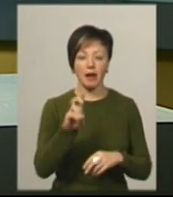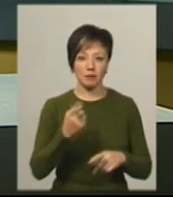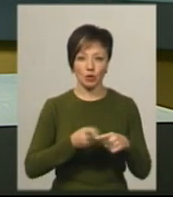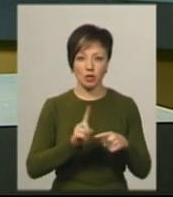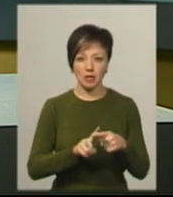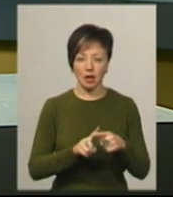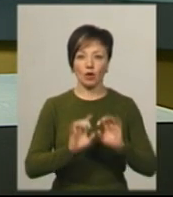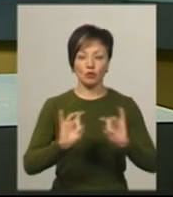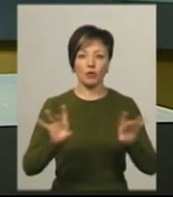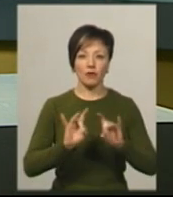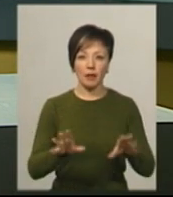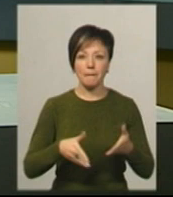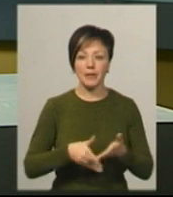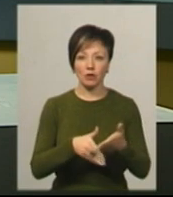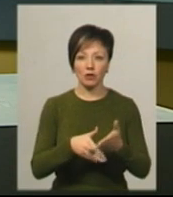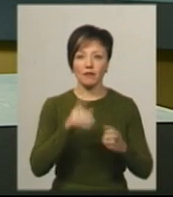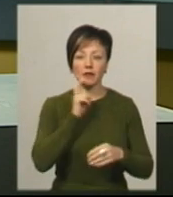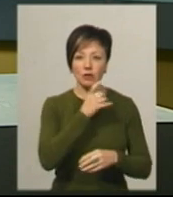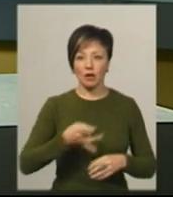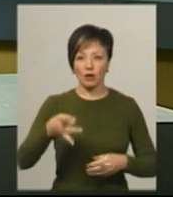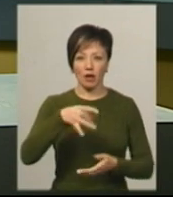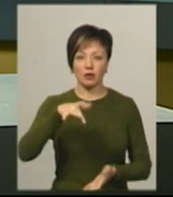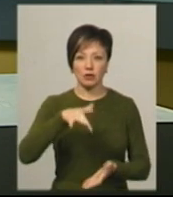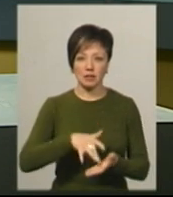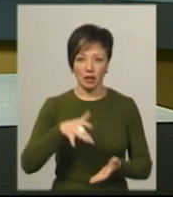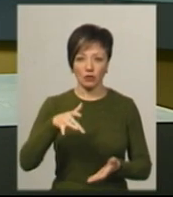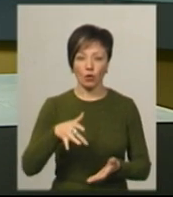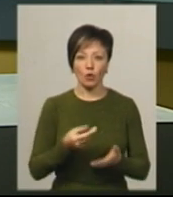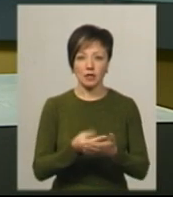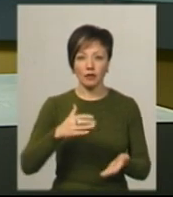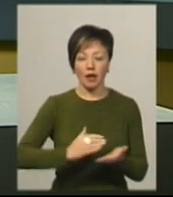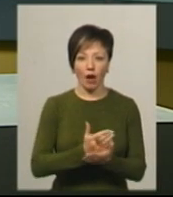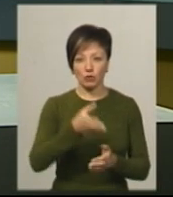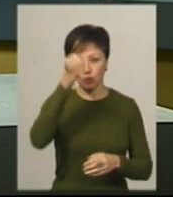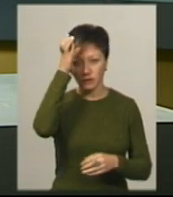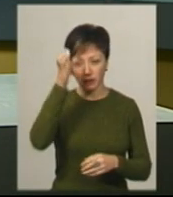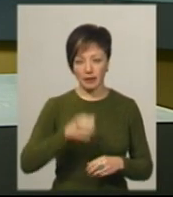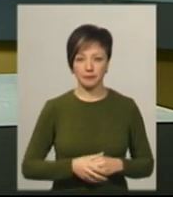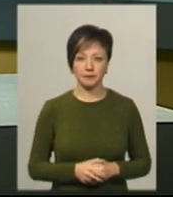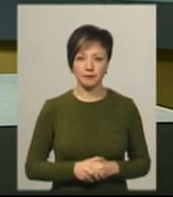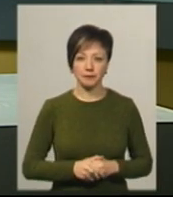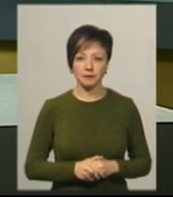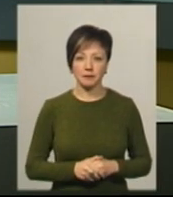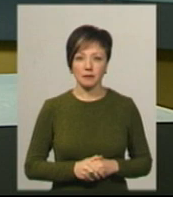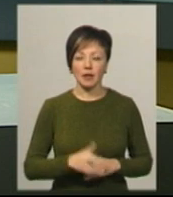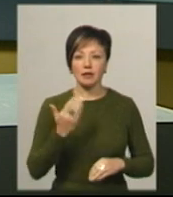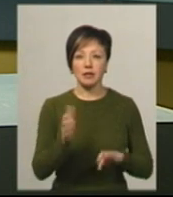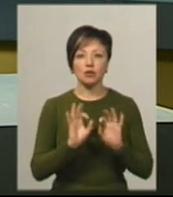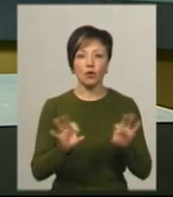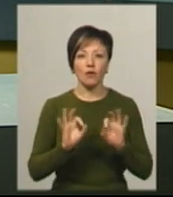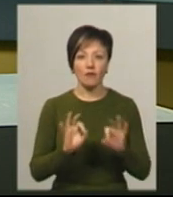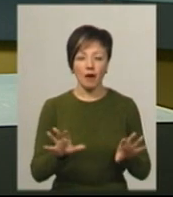це Суспільному розповіла методистка Вінницького регіонального центру оцінювання якості освіти Ірина Ковальчук. За її